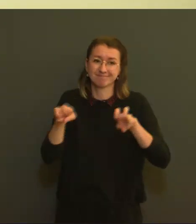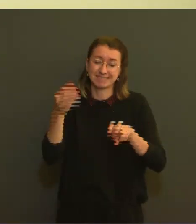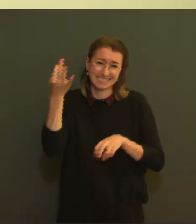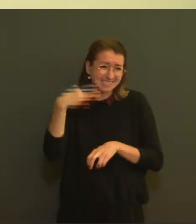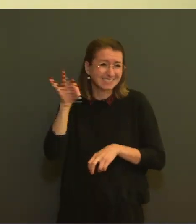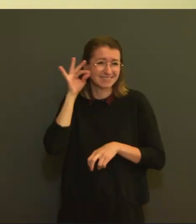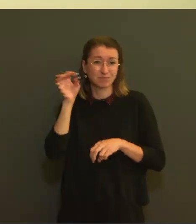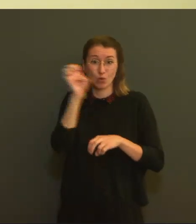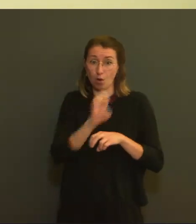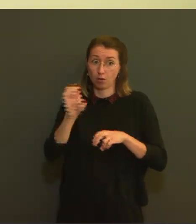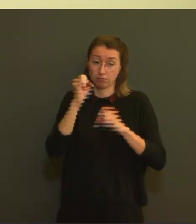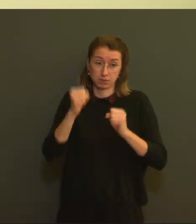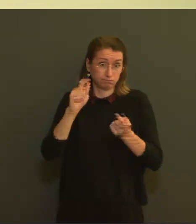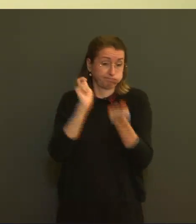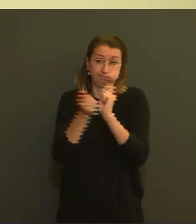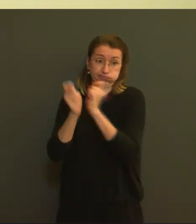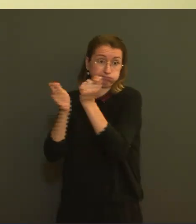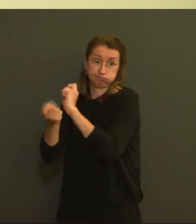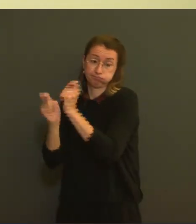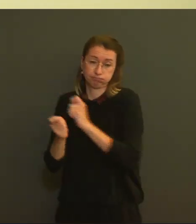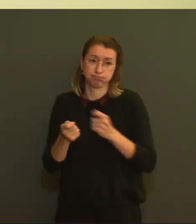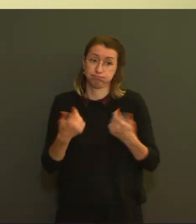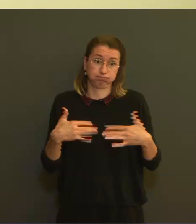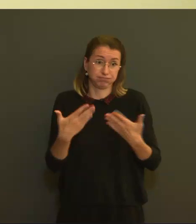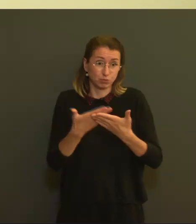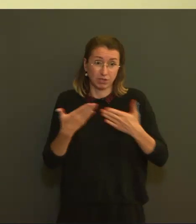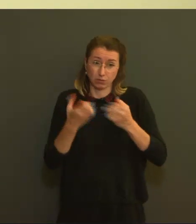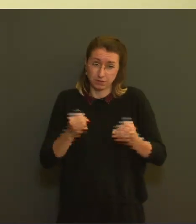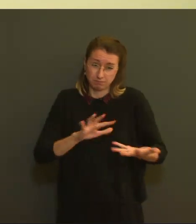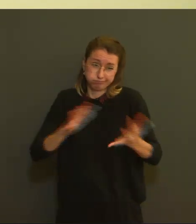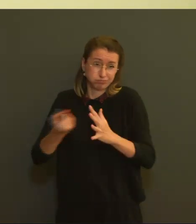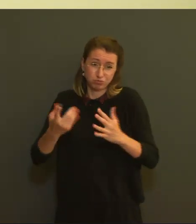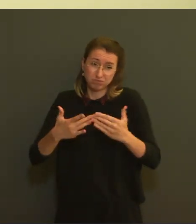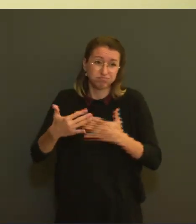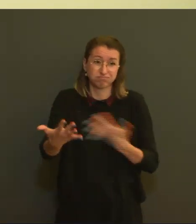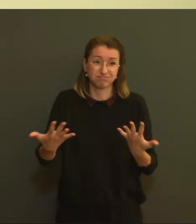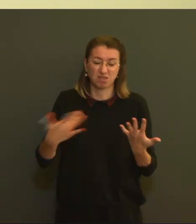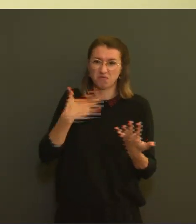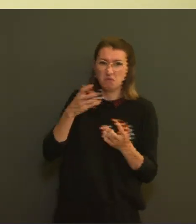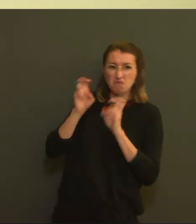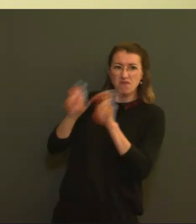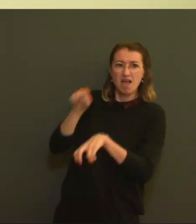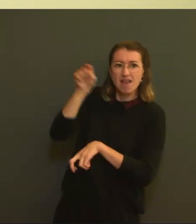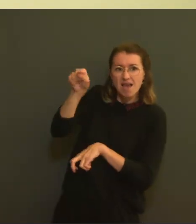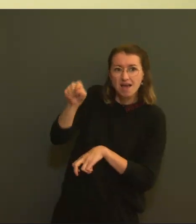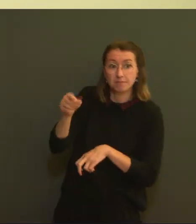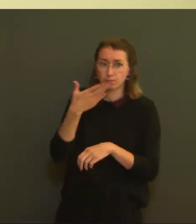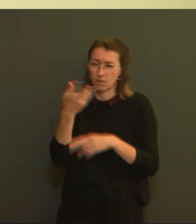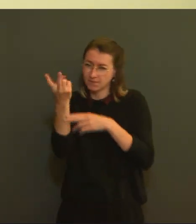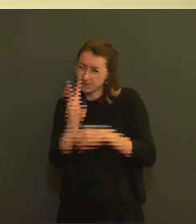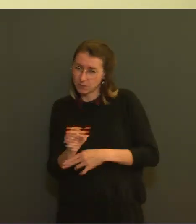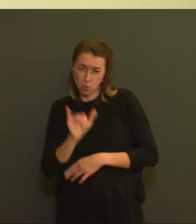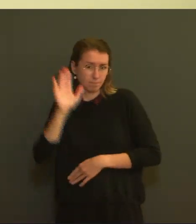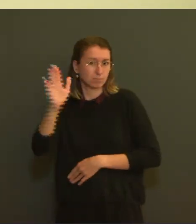Veillez toujours à regarder la situation de votre destination, choisissez en principe les zones vertes